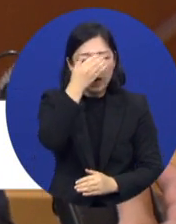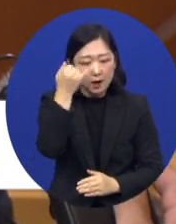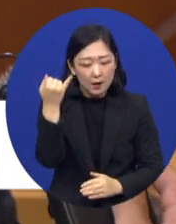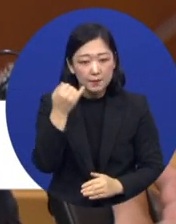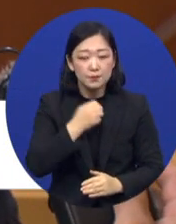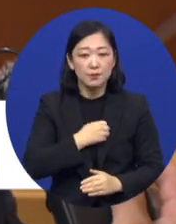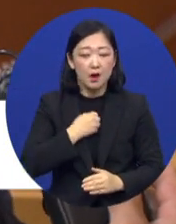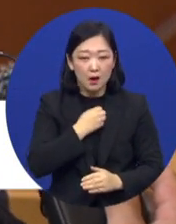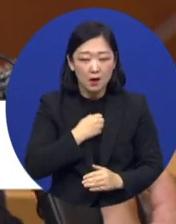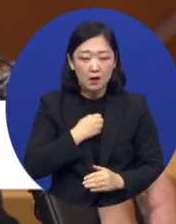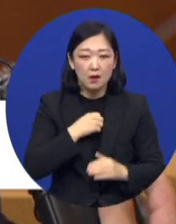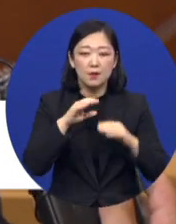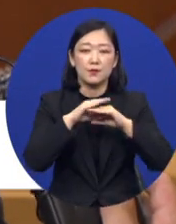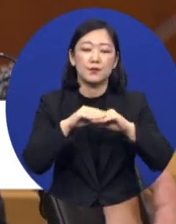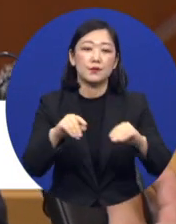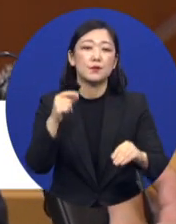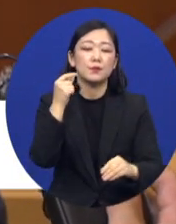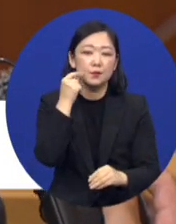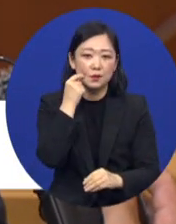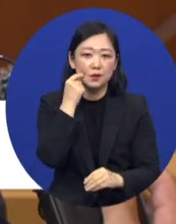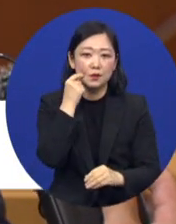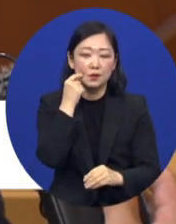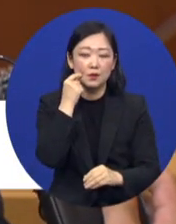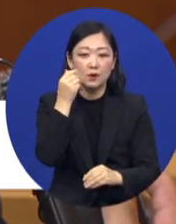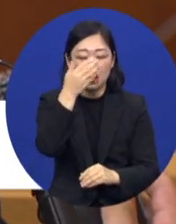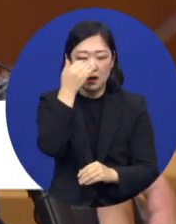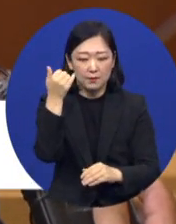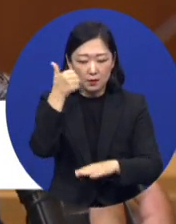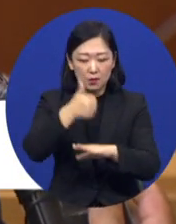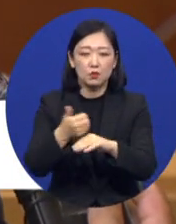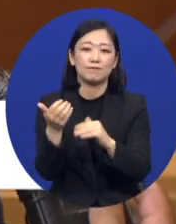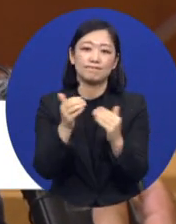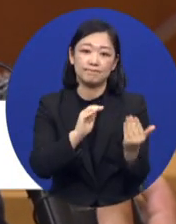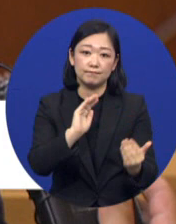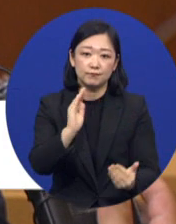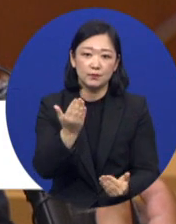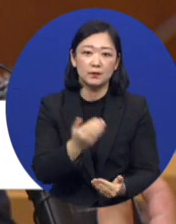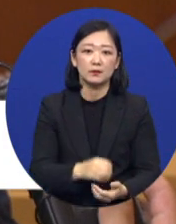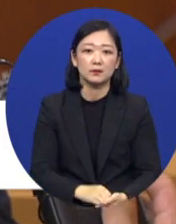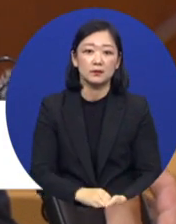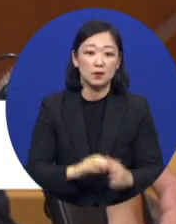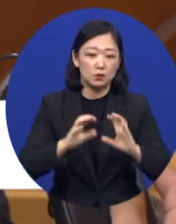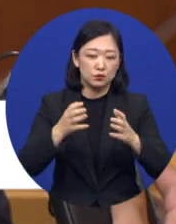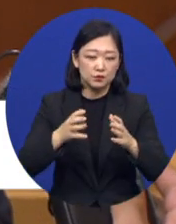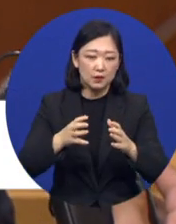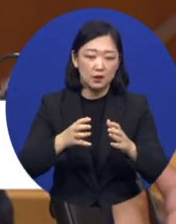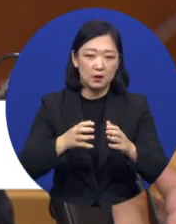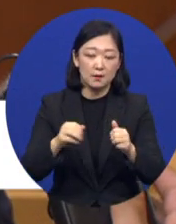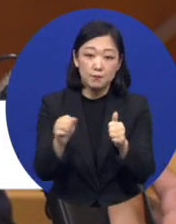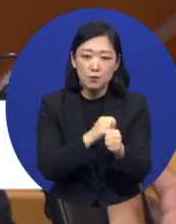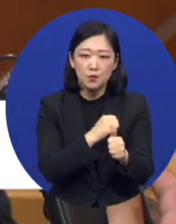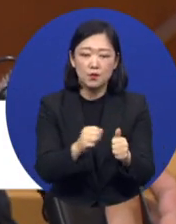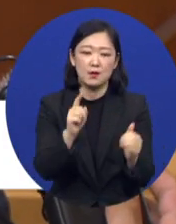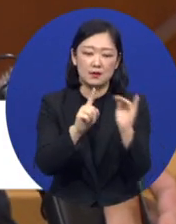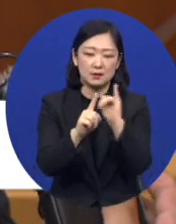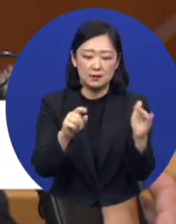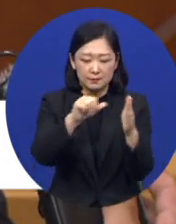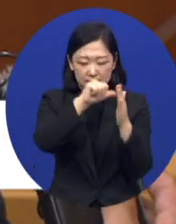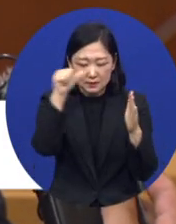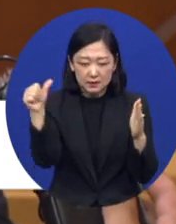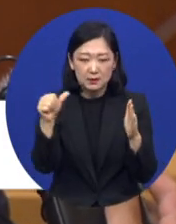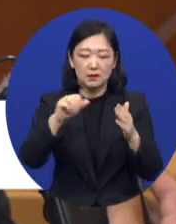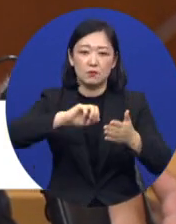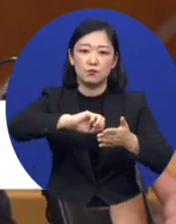응어리를 끝내 풀어주지 못하고 할머니는 결국 돌아가셨습니다. 국가의 잔인한 폭력은 한 사람 인생을